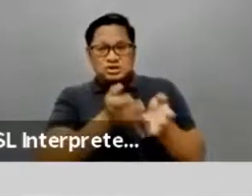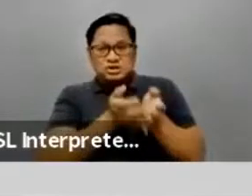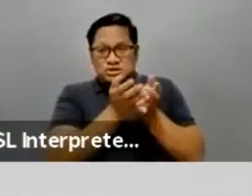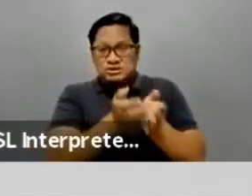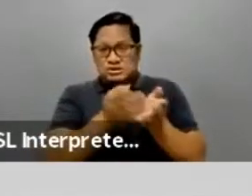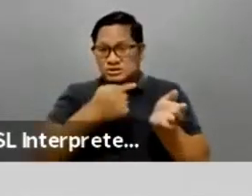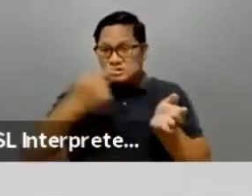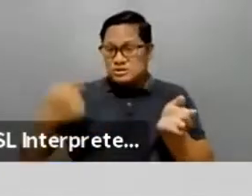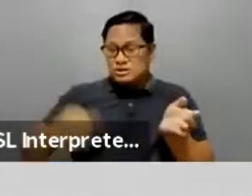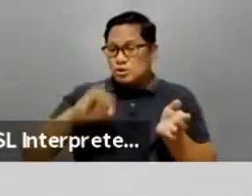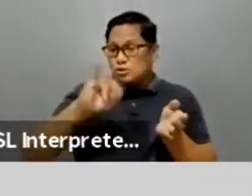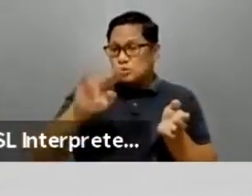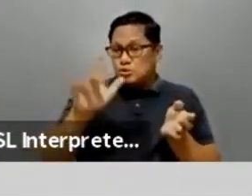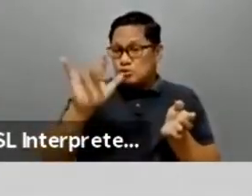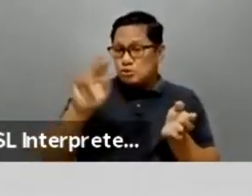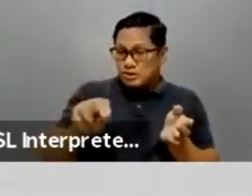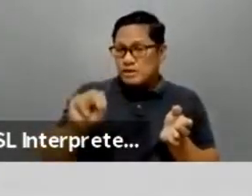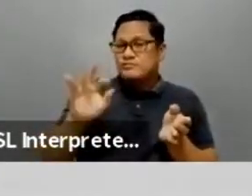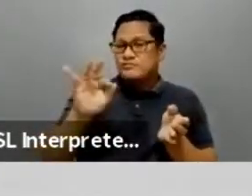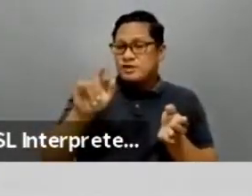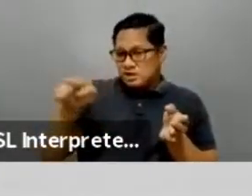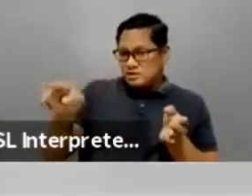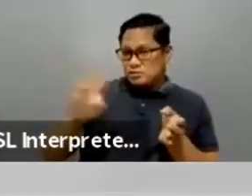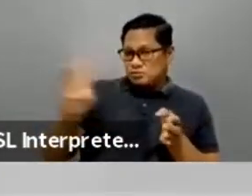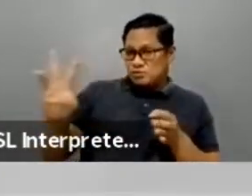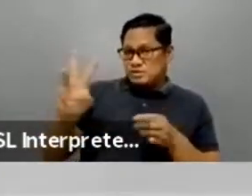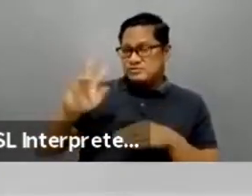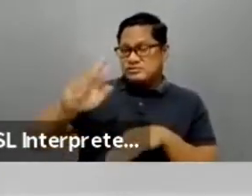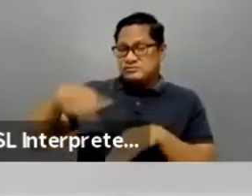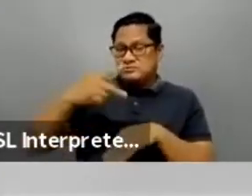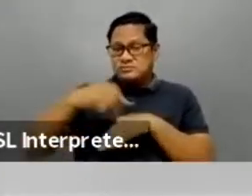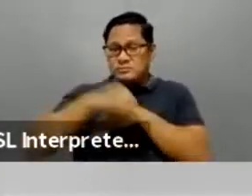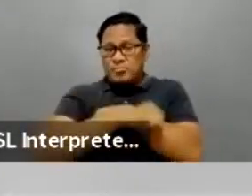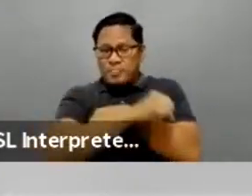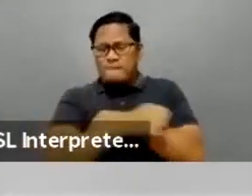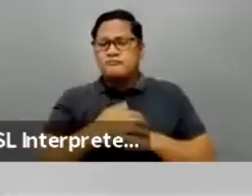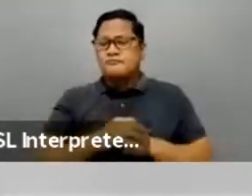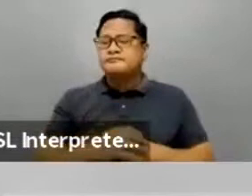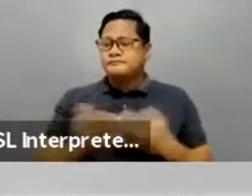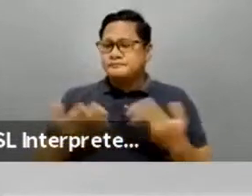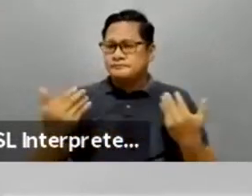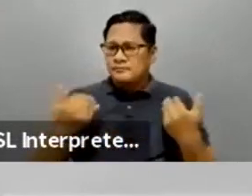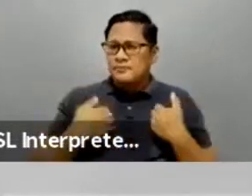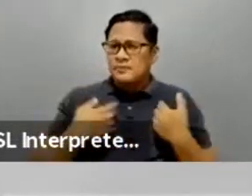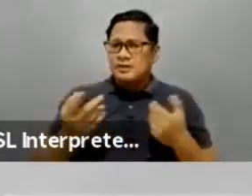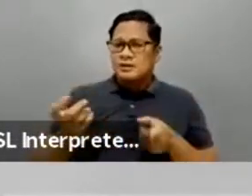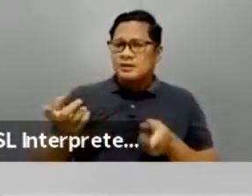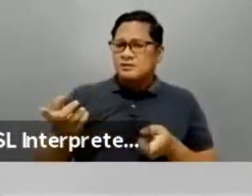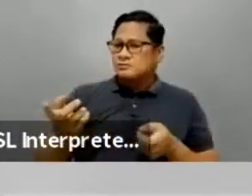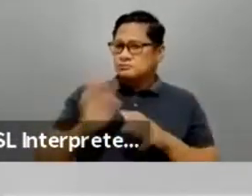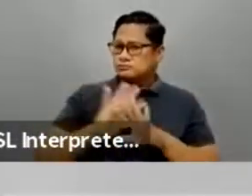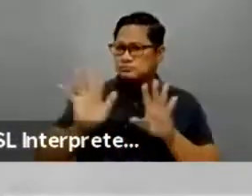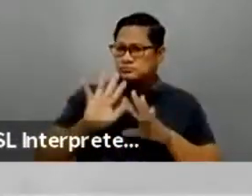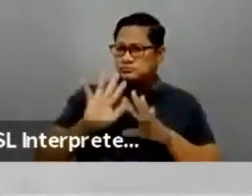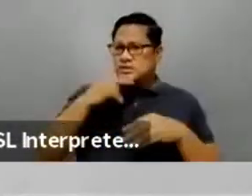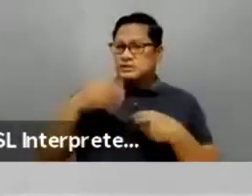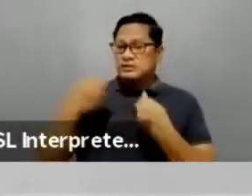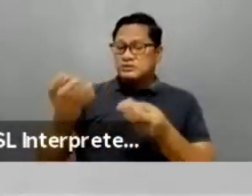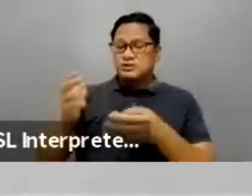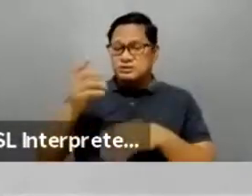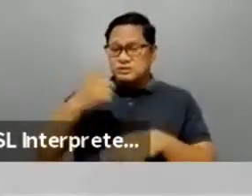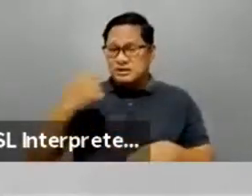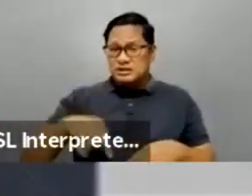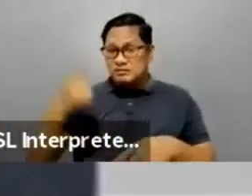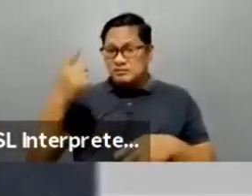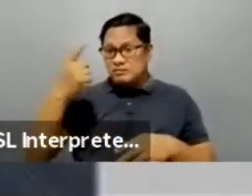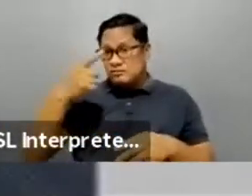Julian Felipe Rift in the West Philippine Sea. And do you think China will just give it freely because of the United